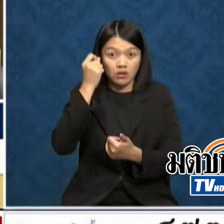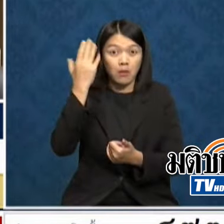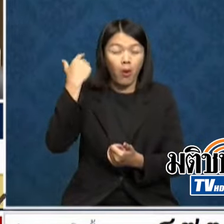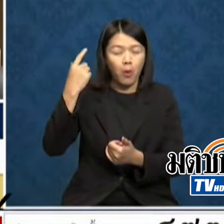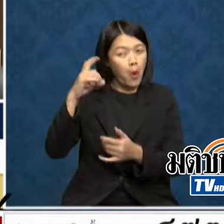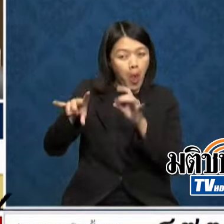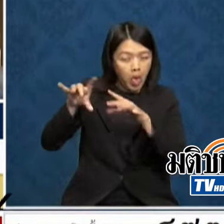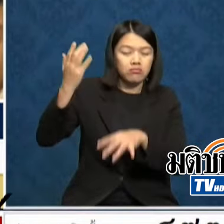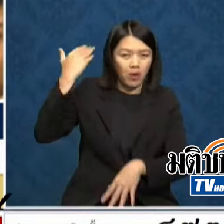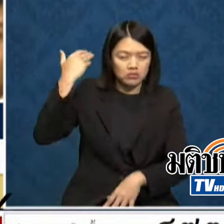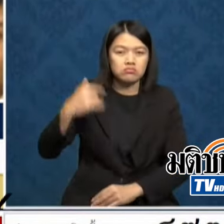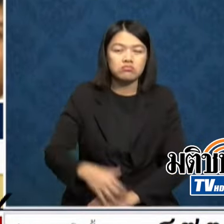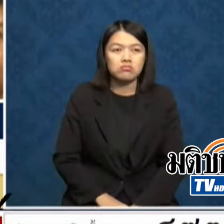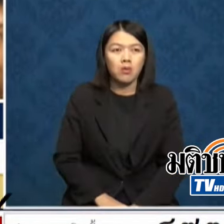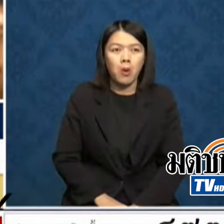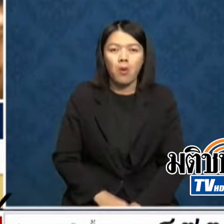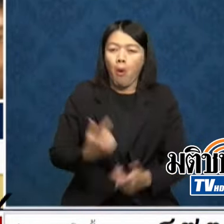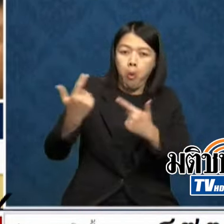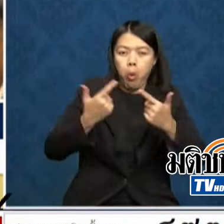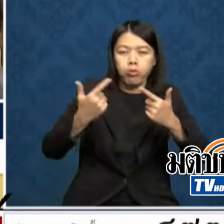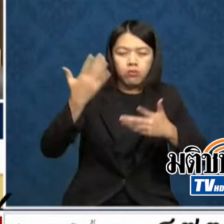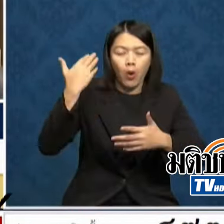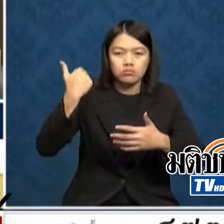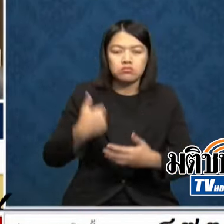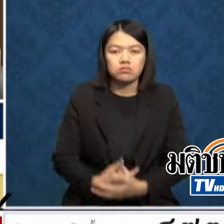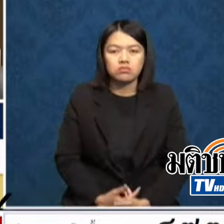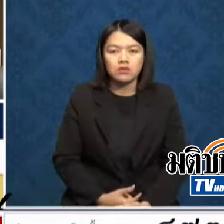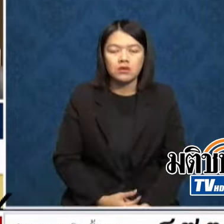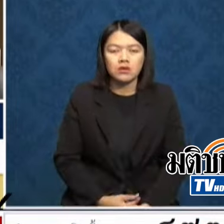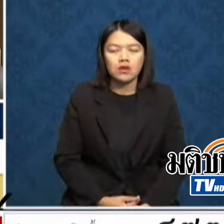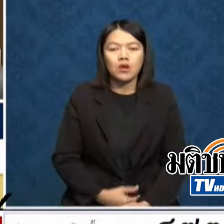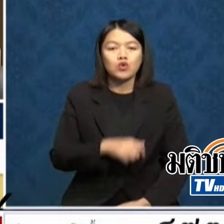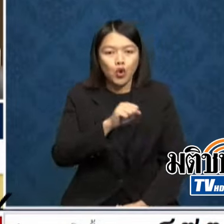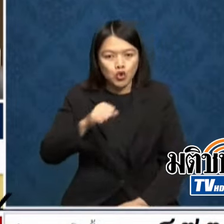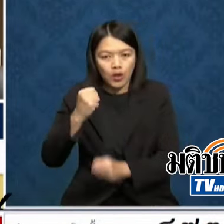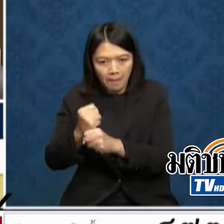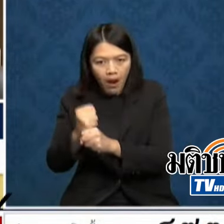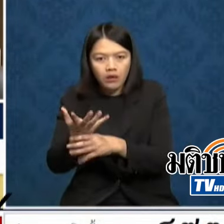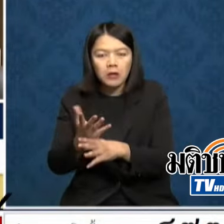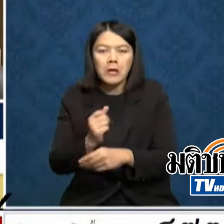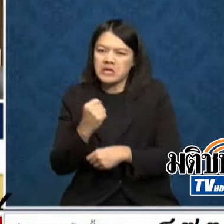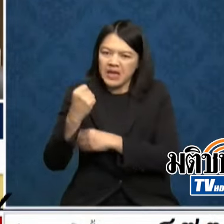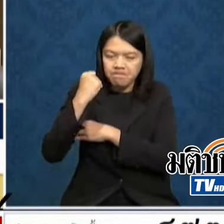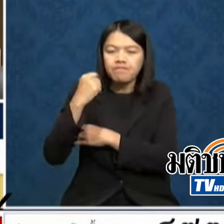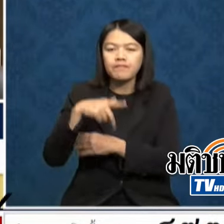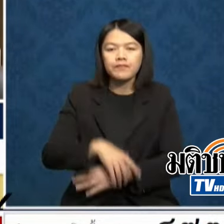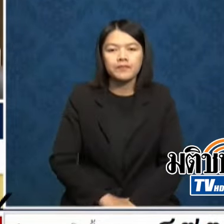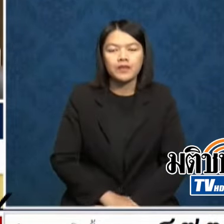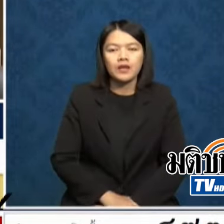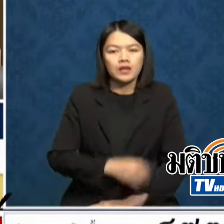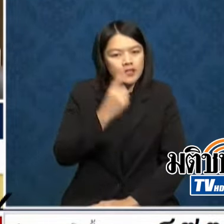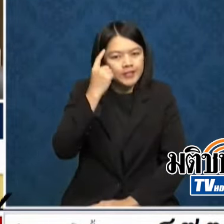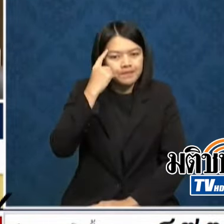งดูเดือดกว่านี้นะครับพวกสสทั้งหลายนะฮะที่ปฏิบัติหน้าที่ด้วยความเข้มแข็งก็เกร